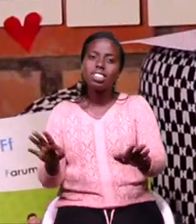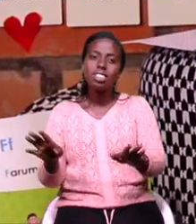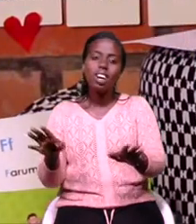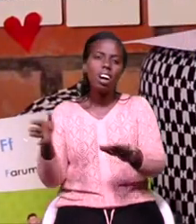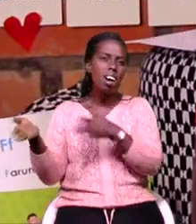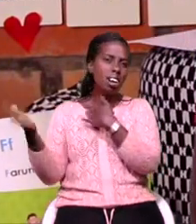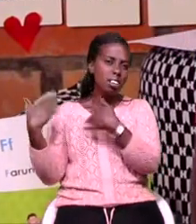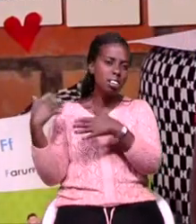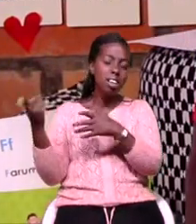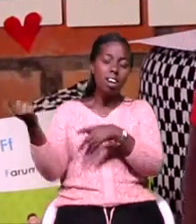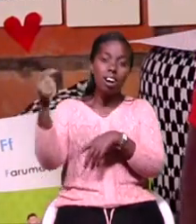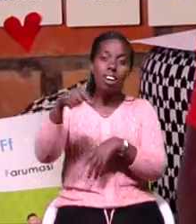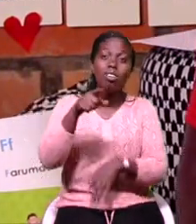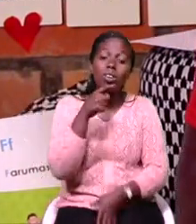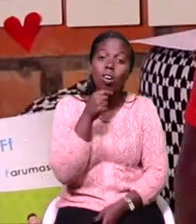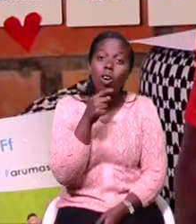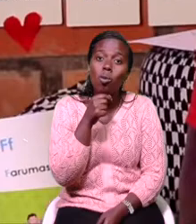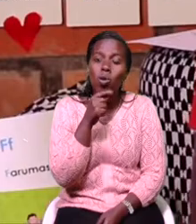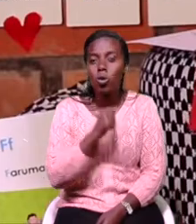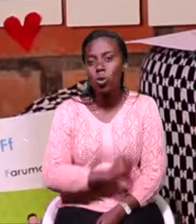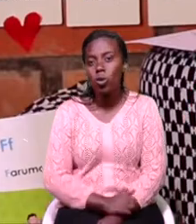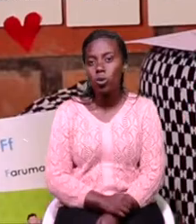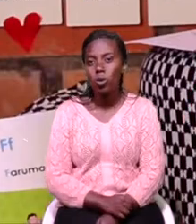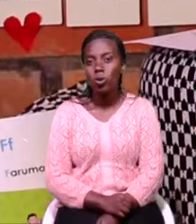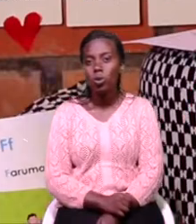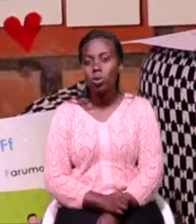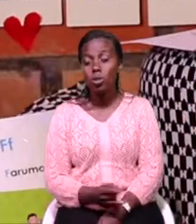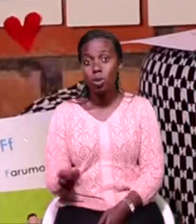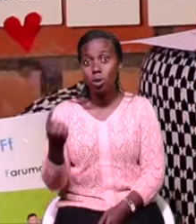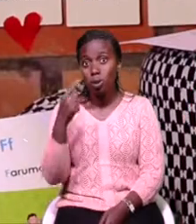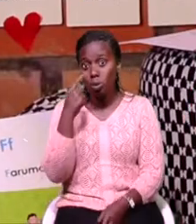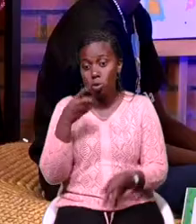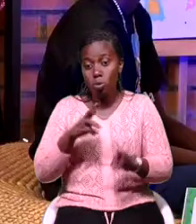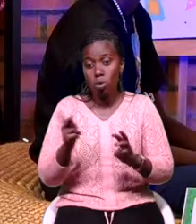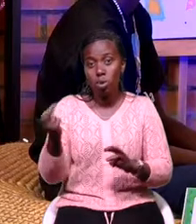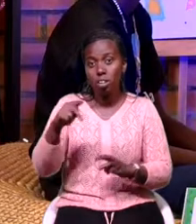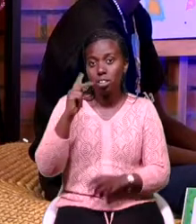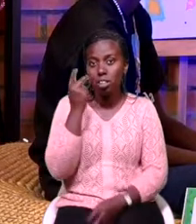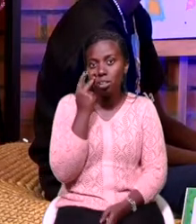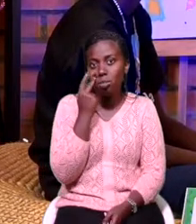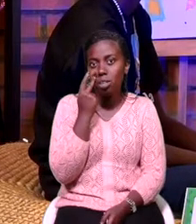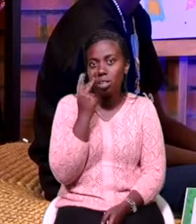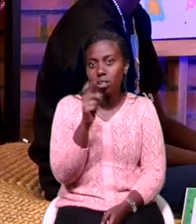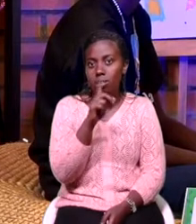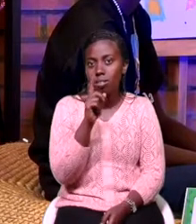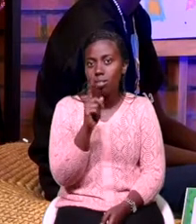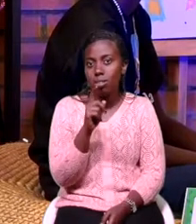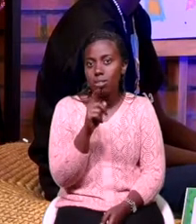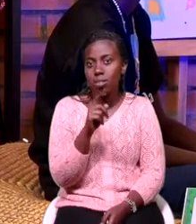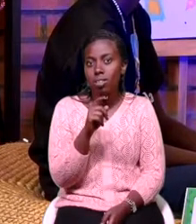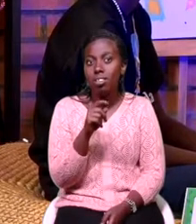hagaruka wa muhungu none bwagarutse angana